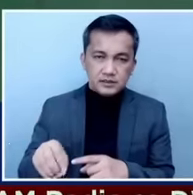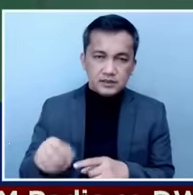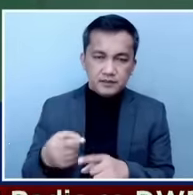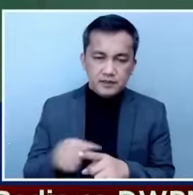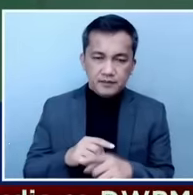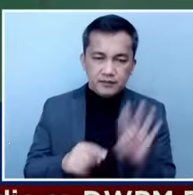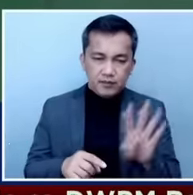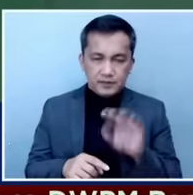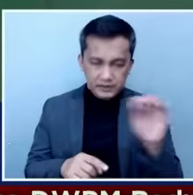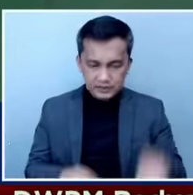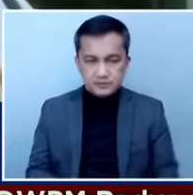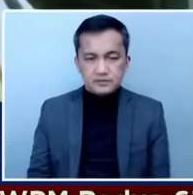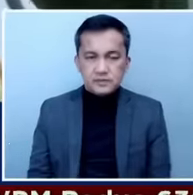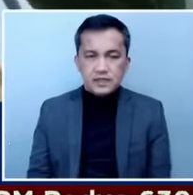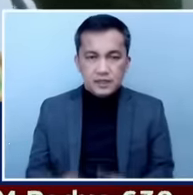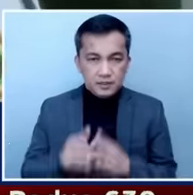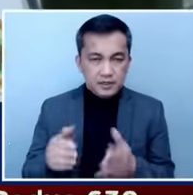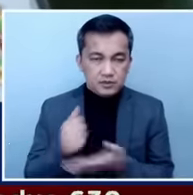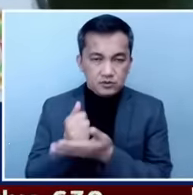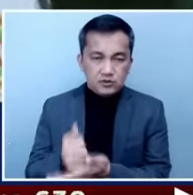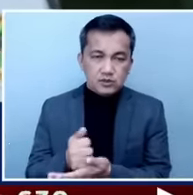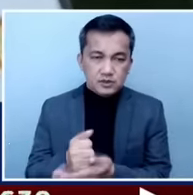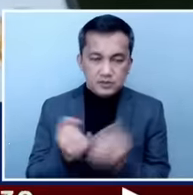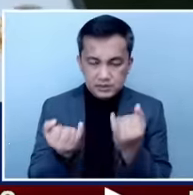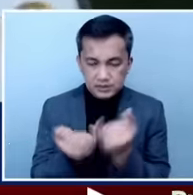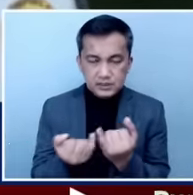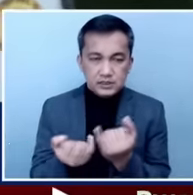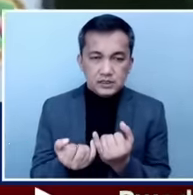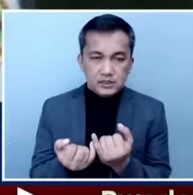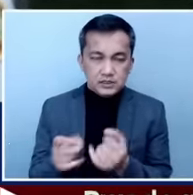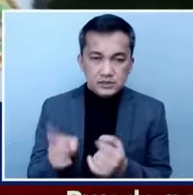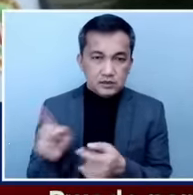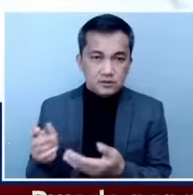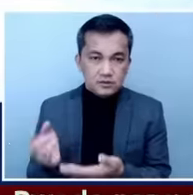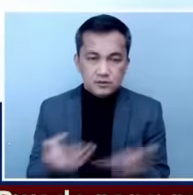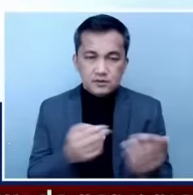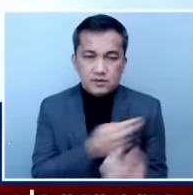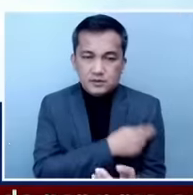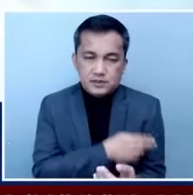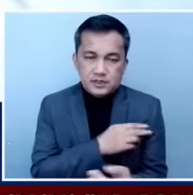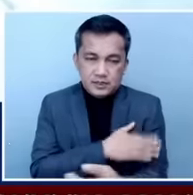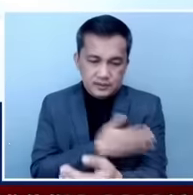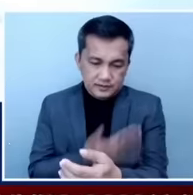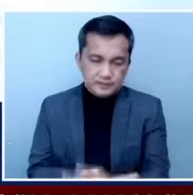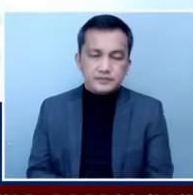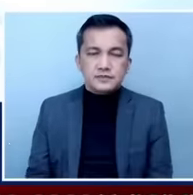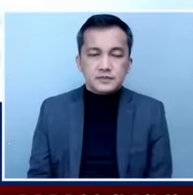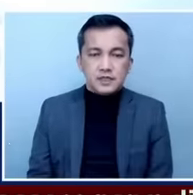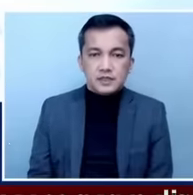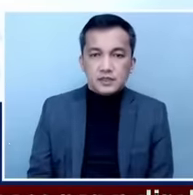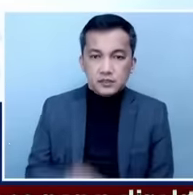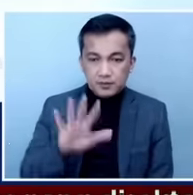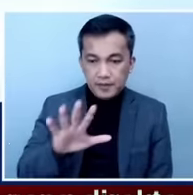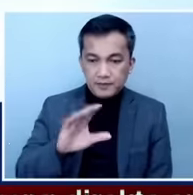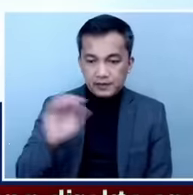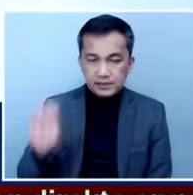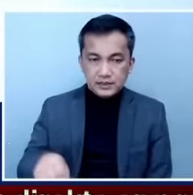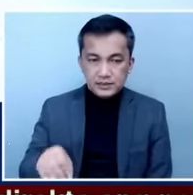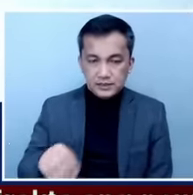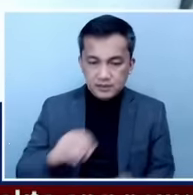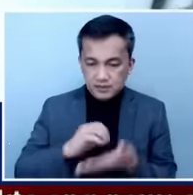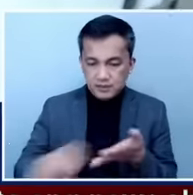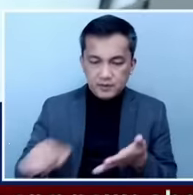4%. Malaking tulong anya ang PhilHealth lalo nang maospital ang kanyang anak. Kung 5% na kasi ang ikakaltas sa kanyang